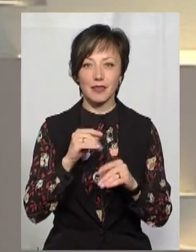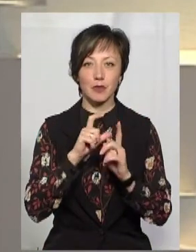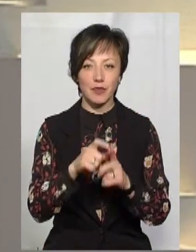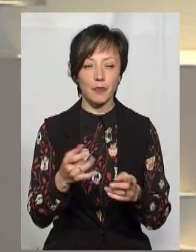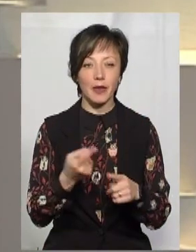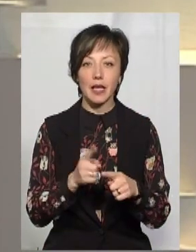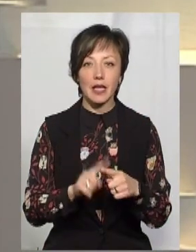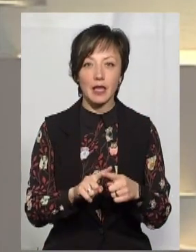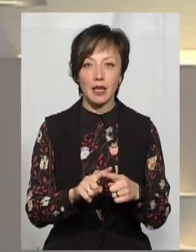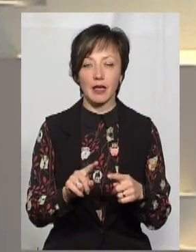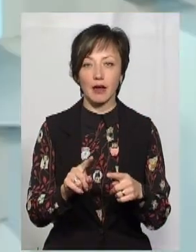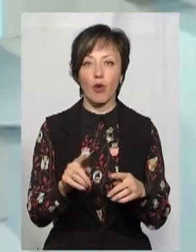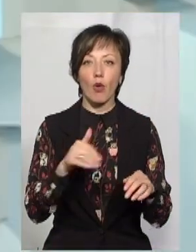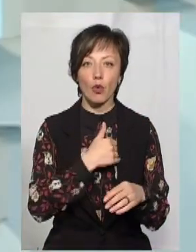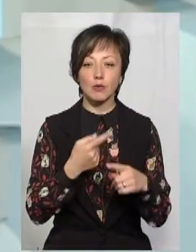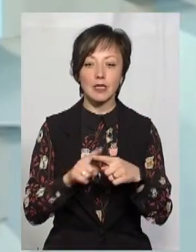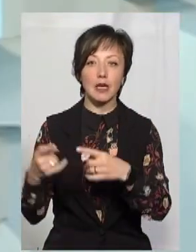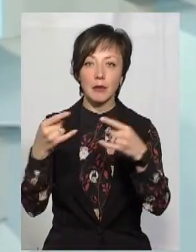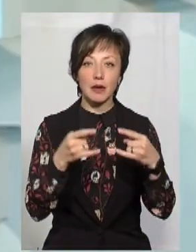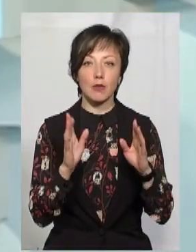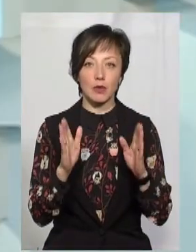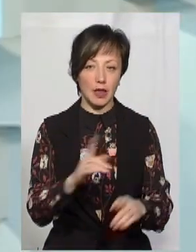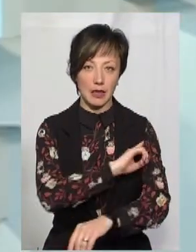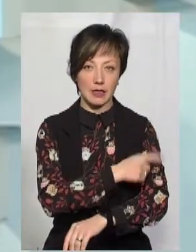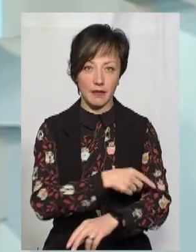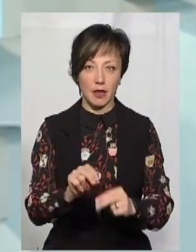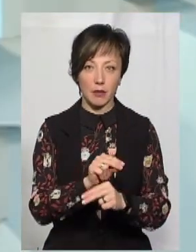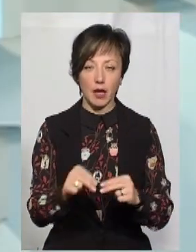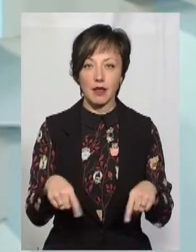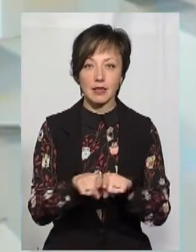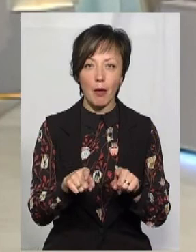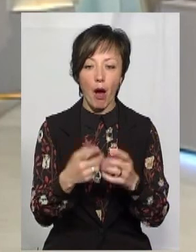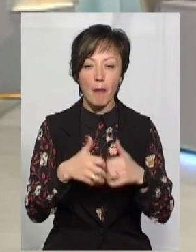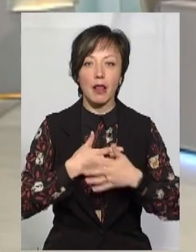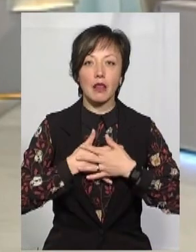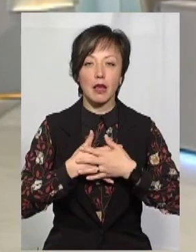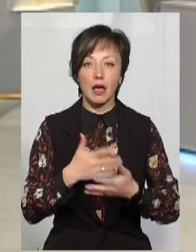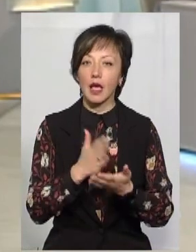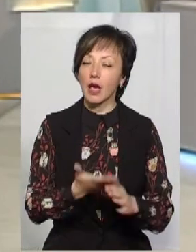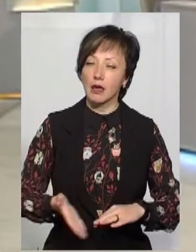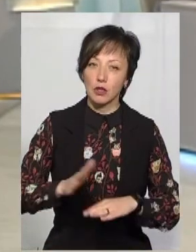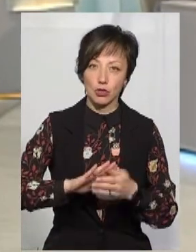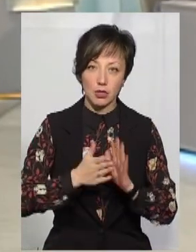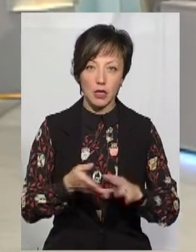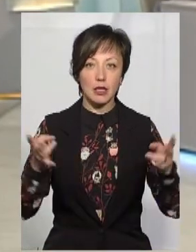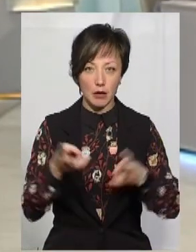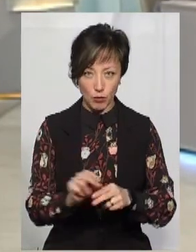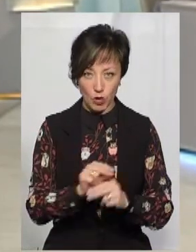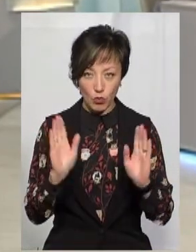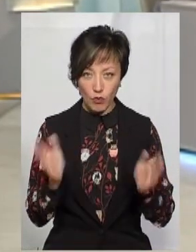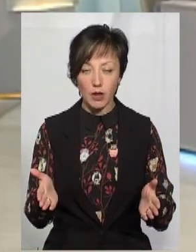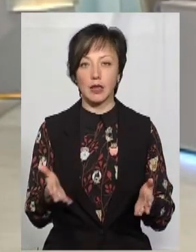інтенсивній терапії немає цих всіх моніторів. Ми хочемо, щоб вони були і не тільки в інтенсивній терапії. Так само ШВЛ-апарати. Є критичні стани, які також треба буде